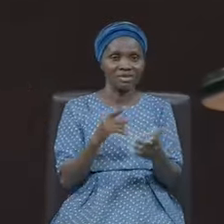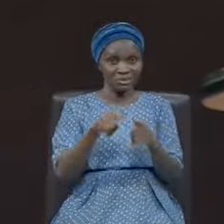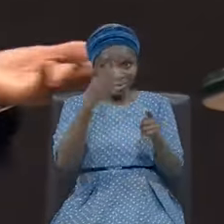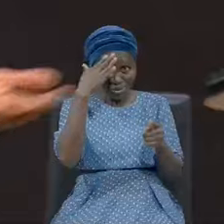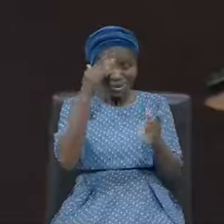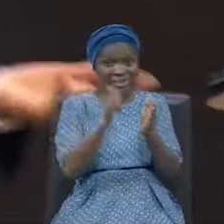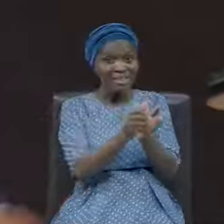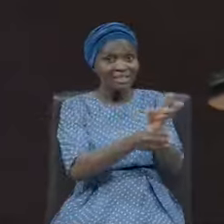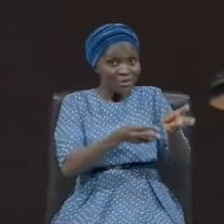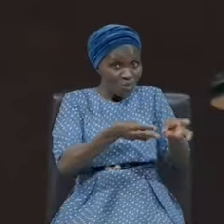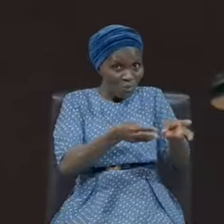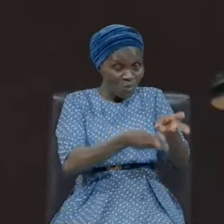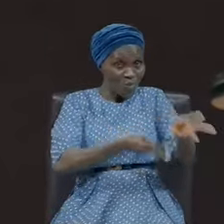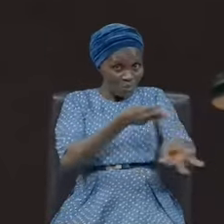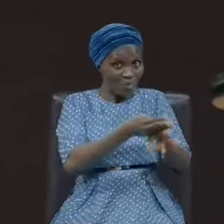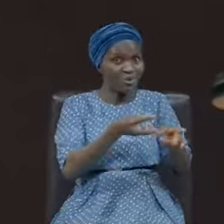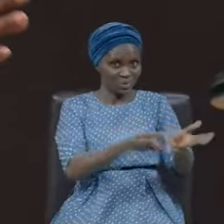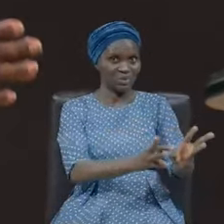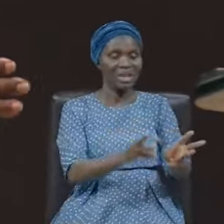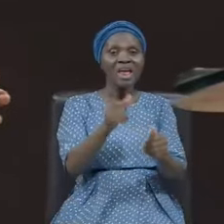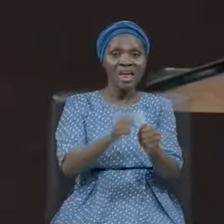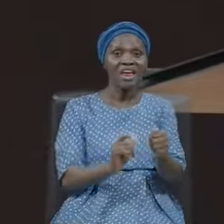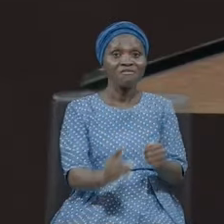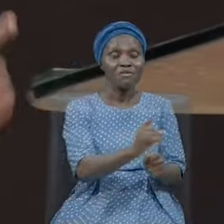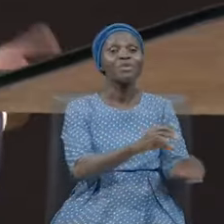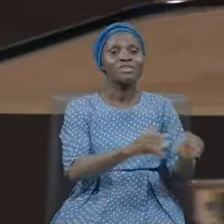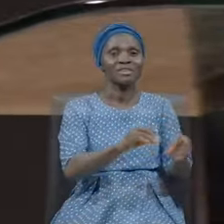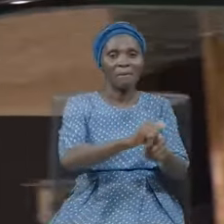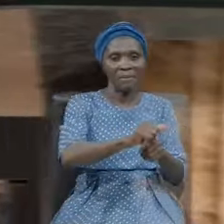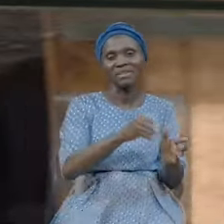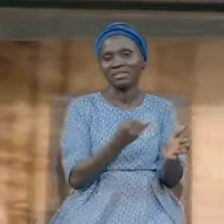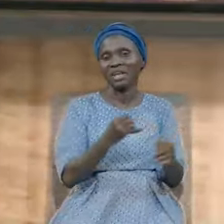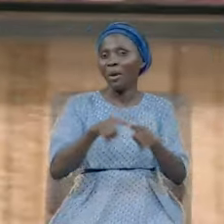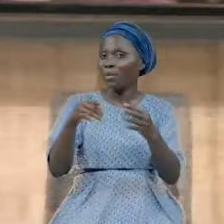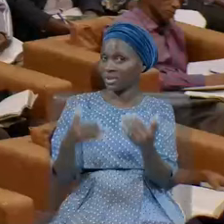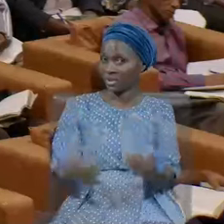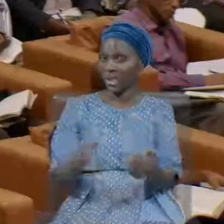c'est tout un mensonge, c'est la voix du monde, tout le monde le faisait. Maintenant, je savais que